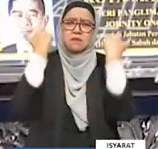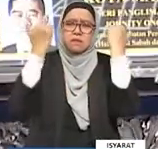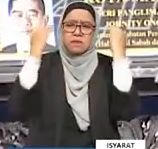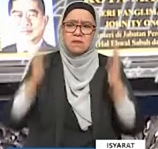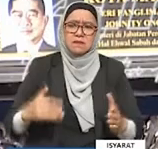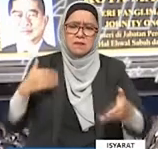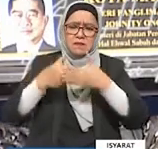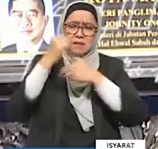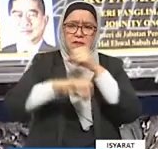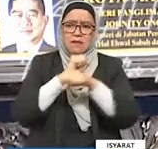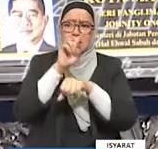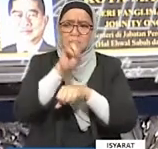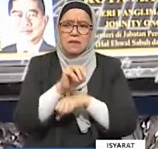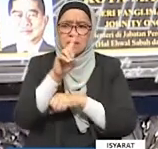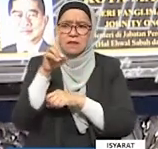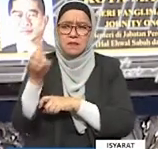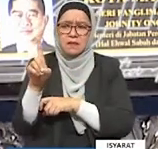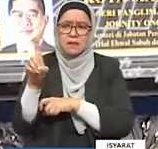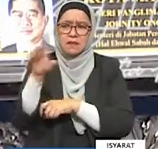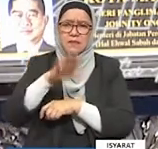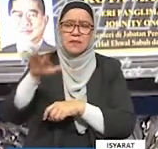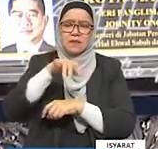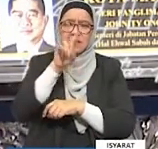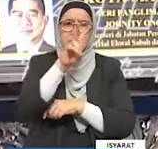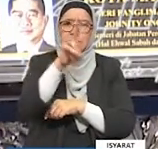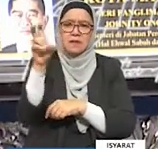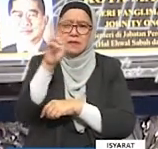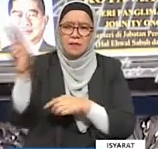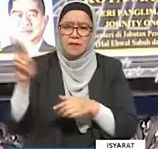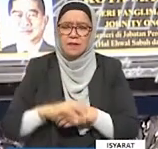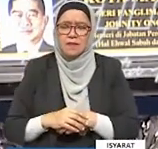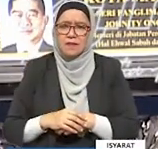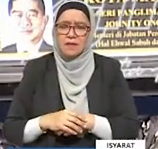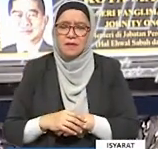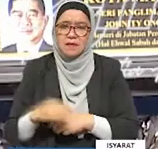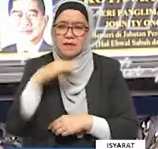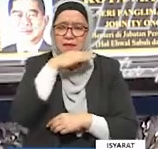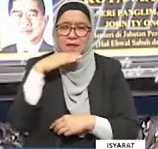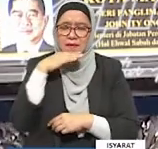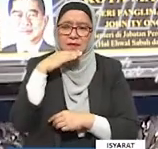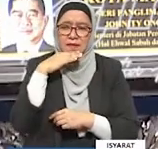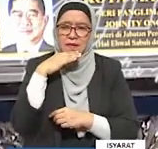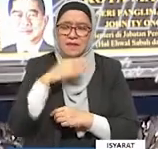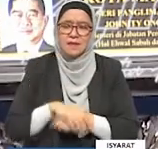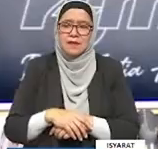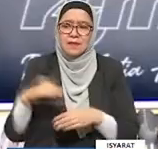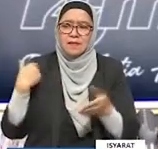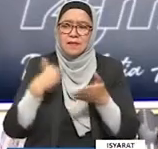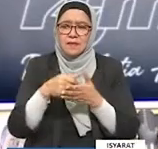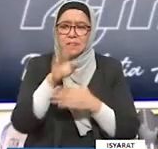2021 dianggarkan hampir 200,000. Belia antara 15 hingga 24 tahun hampir 400,000.